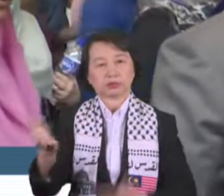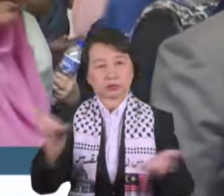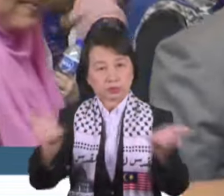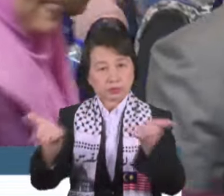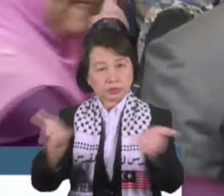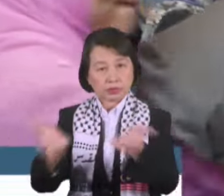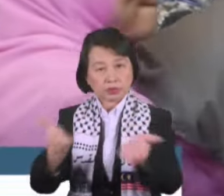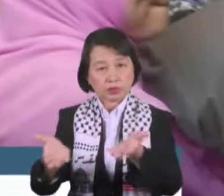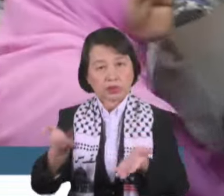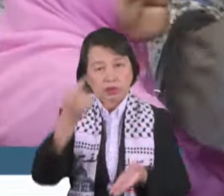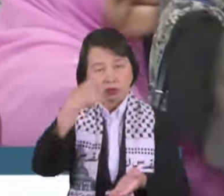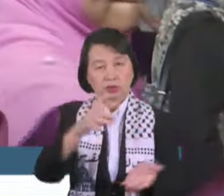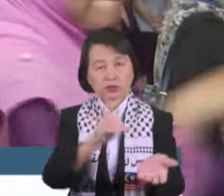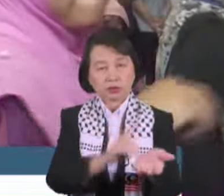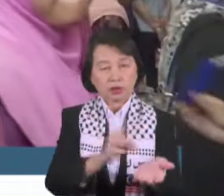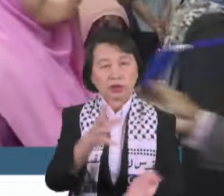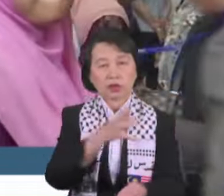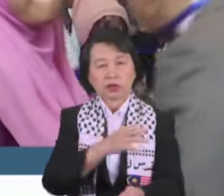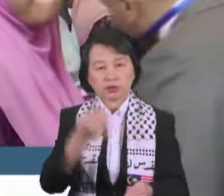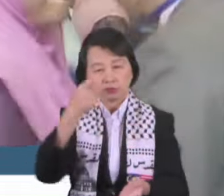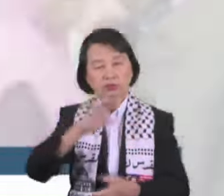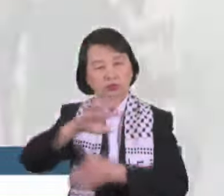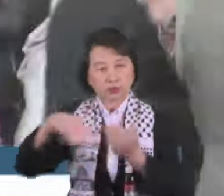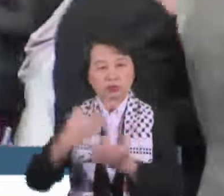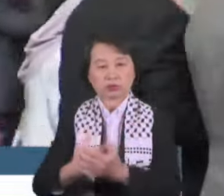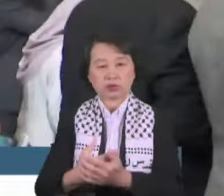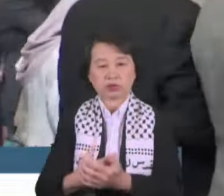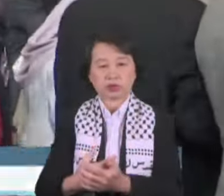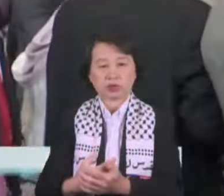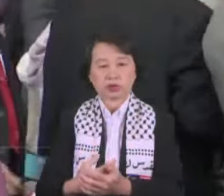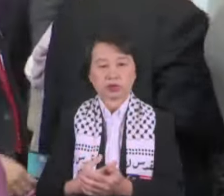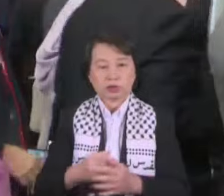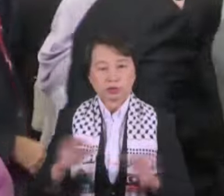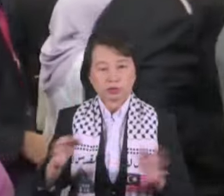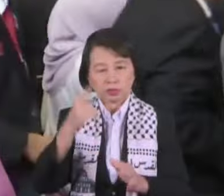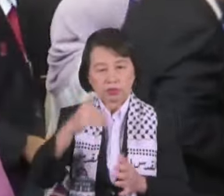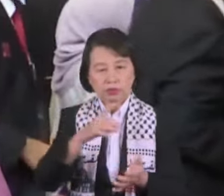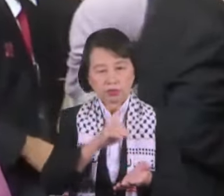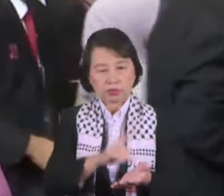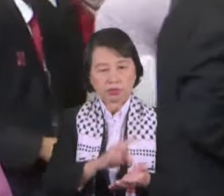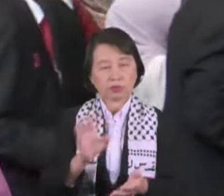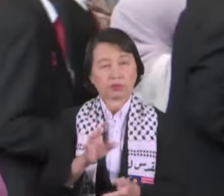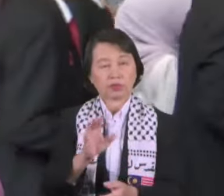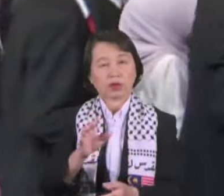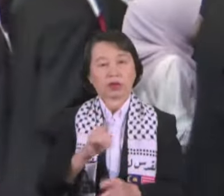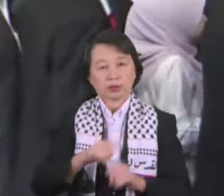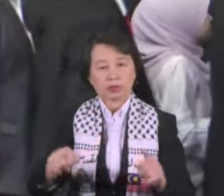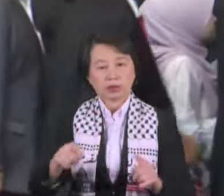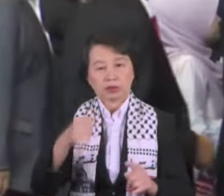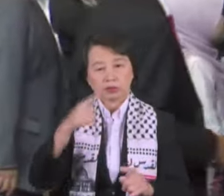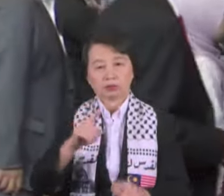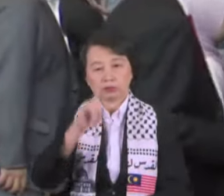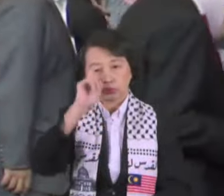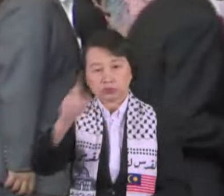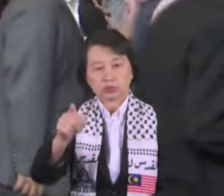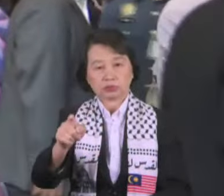scheme of services, bukan saja kepada doktor, ini adalah kepada semua. Yeah? Not just 15 to 42% is